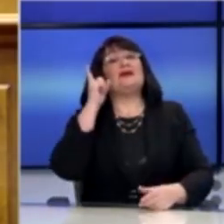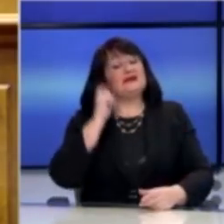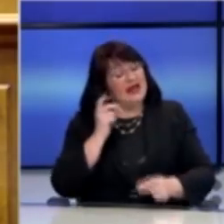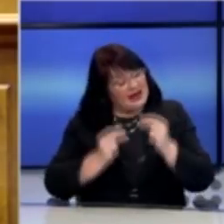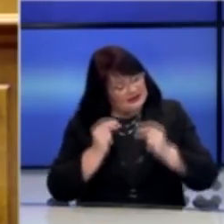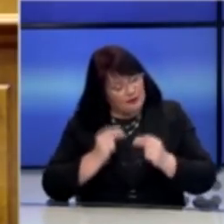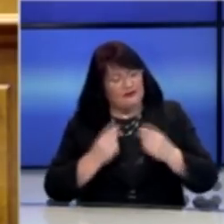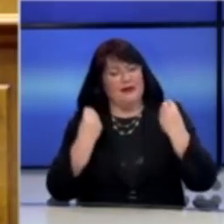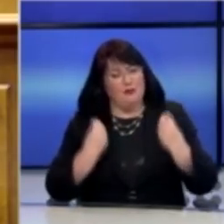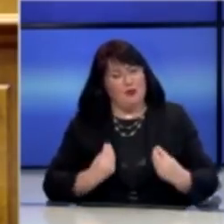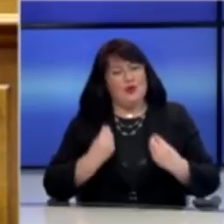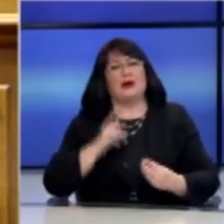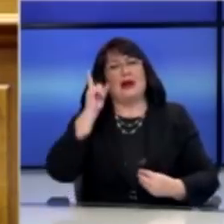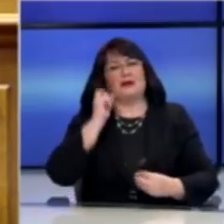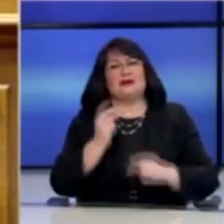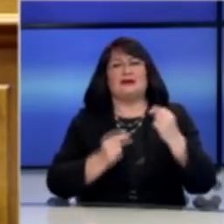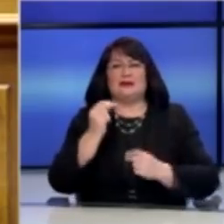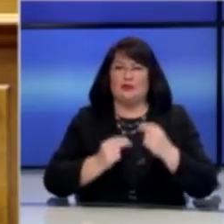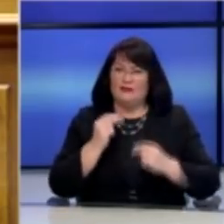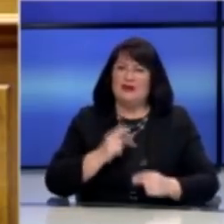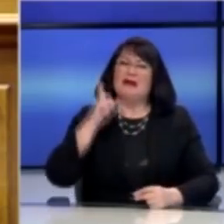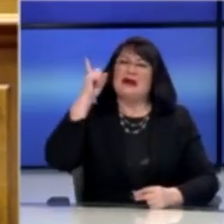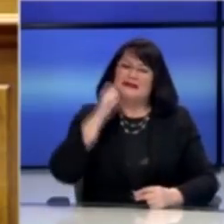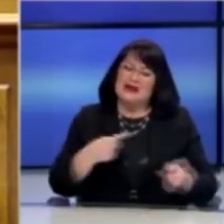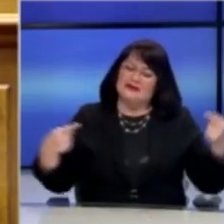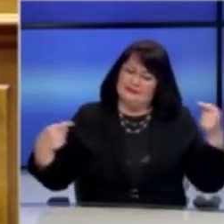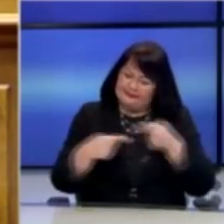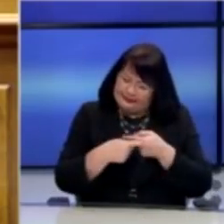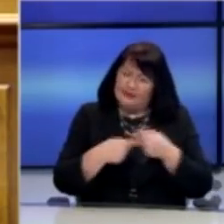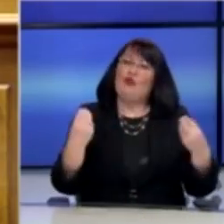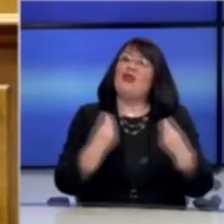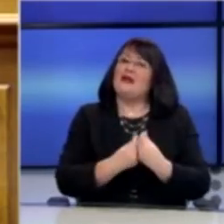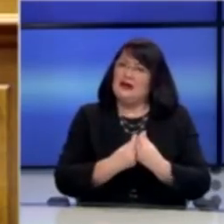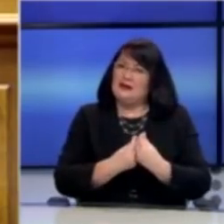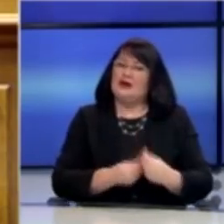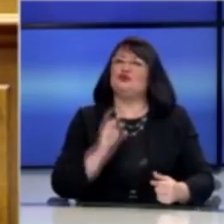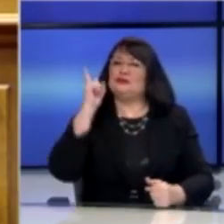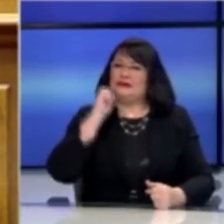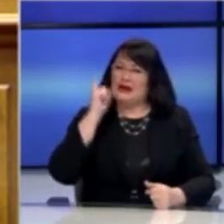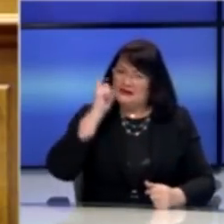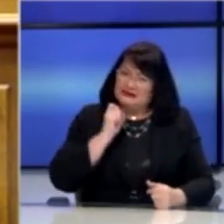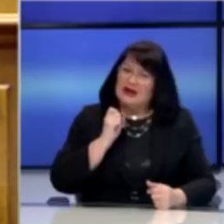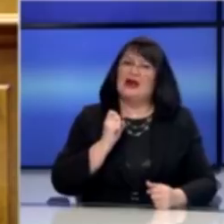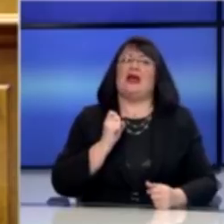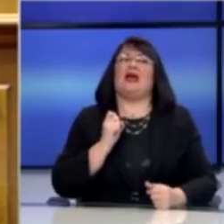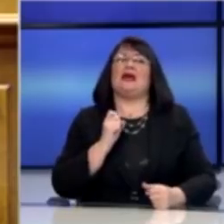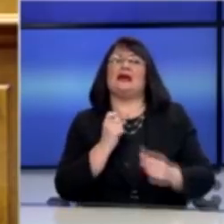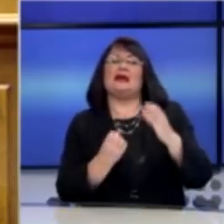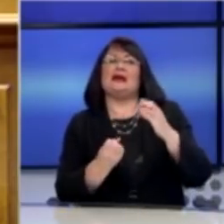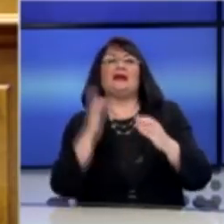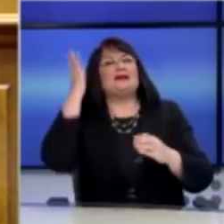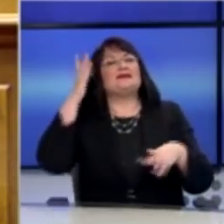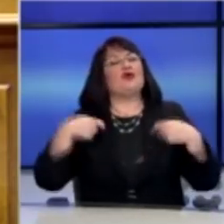τα προβλήματα. Ξέρετε τις εγγενείς αντιφάσεις, τα προβλήματα που έχει η ίδια η αναπαραγωγή